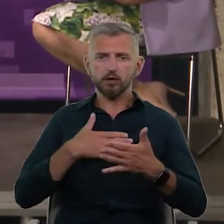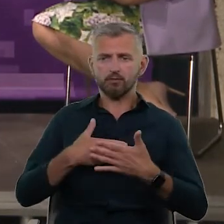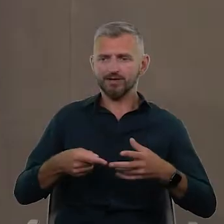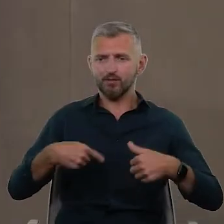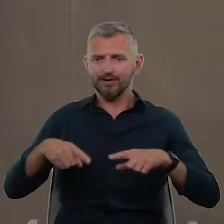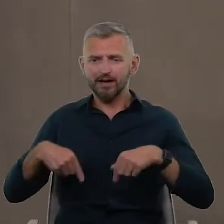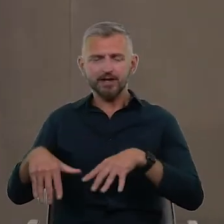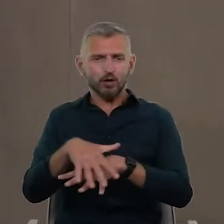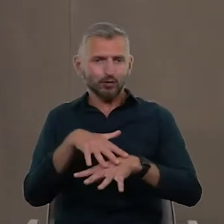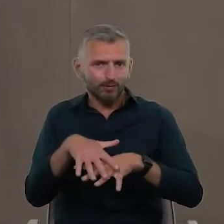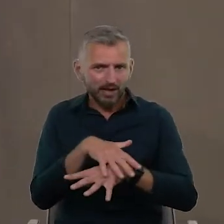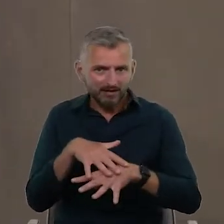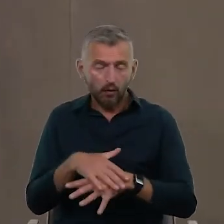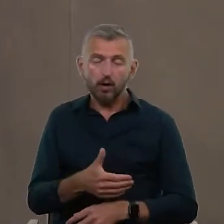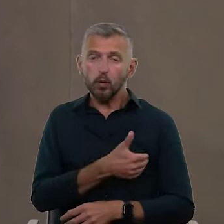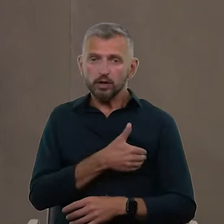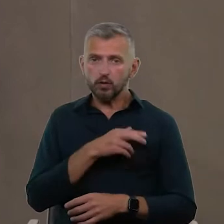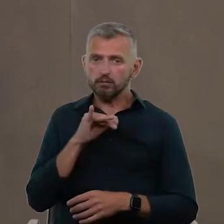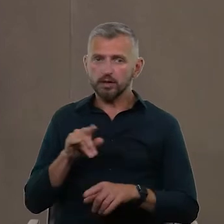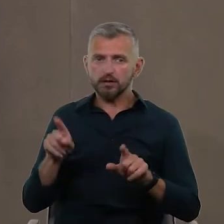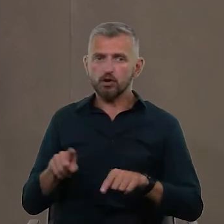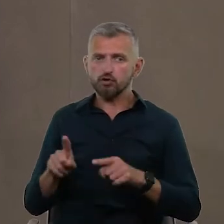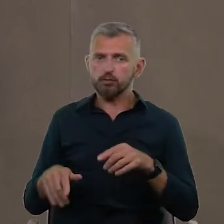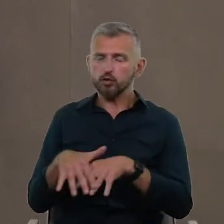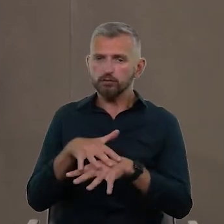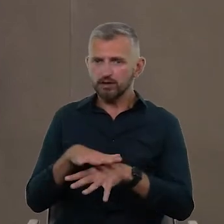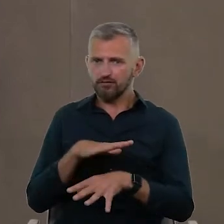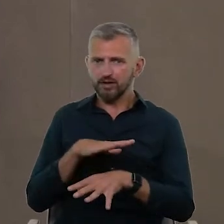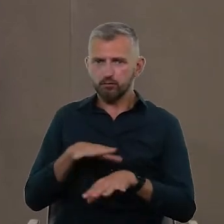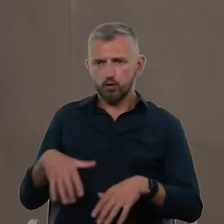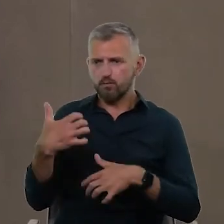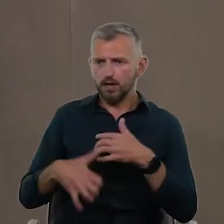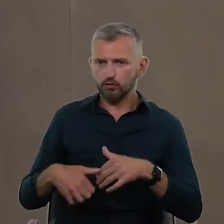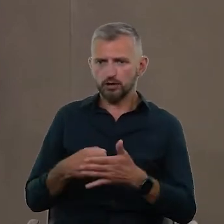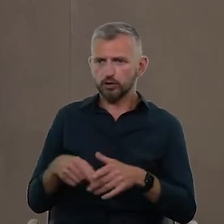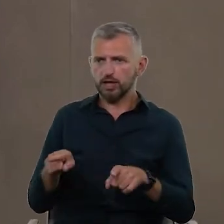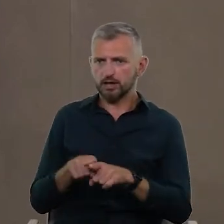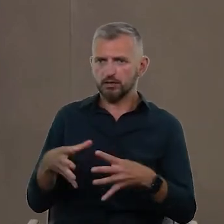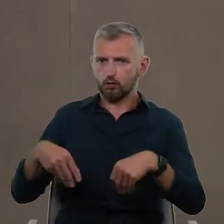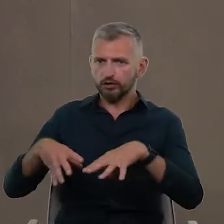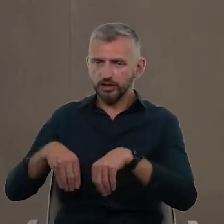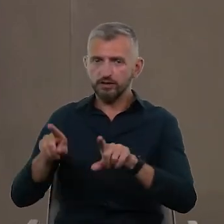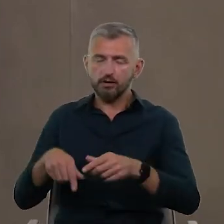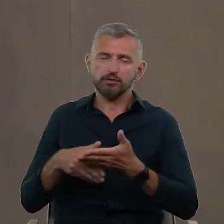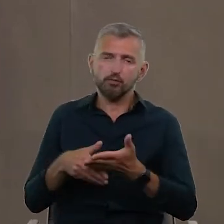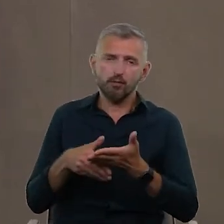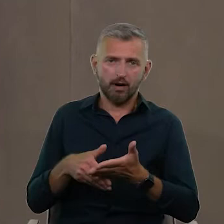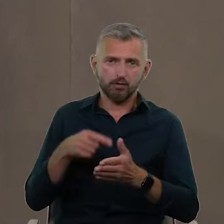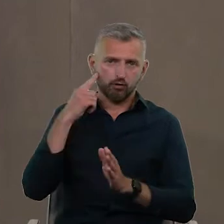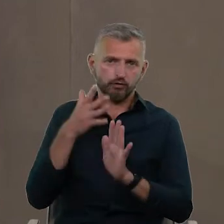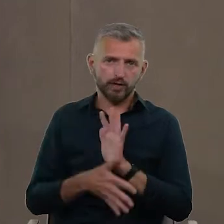просто суспільство. Але хотілося б теж, щоб суспільство було небайдуже до таких родин. І так само допомагали і розуміли,